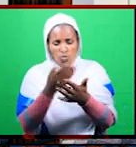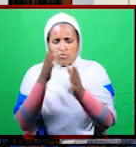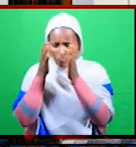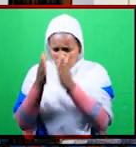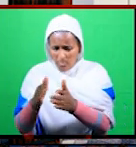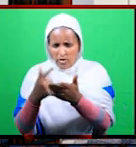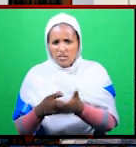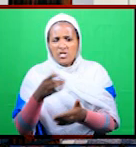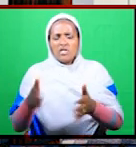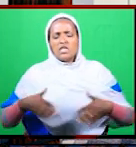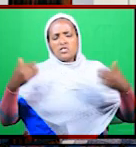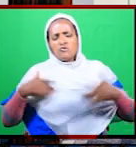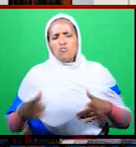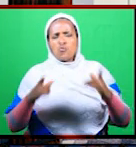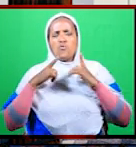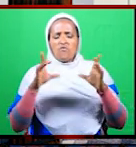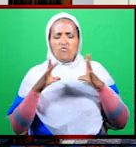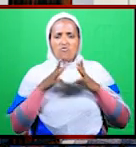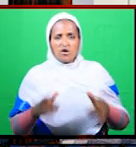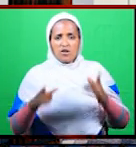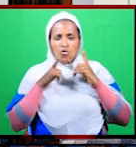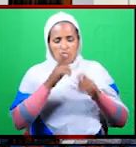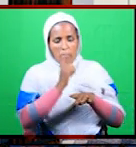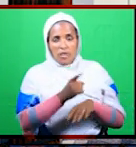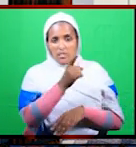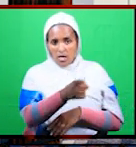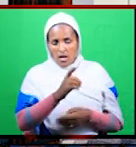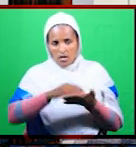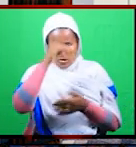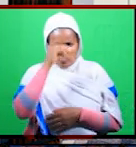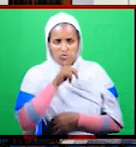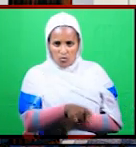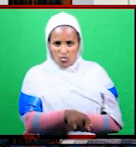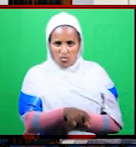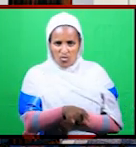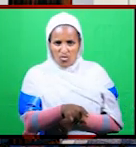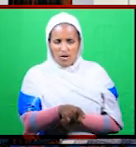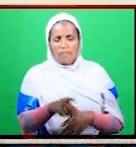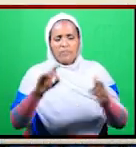ሰው ገንዘብን እያየ በዚህ ደስ ብሎ ይኖራለሁ እያለ ተደላድሎ ተቀማጥሎ እንዳይኖር ማስጠንቀቂያ የሆነ ትምህርት ነው።